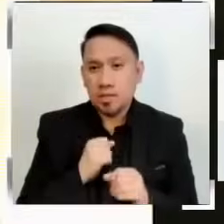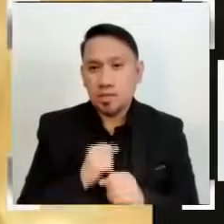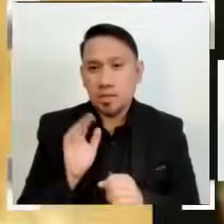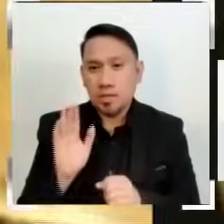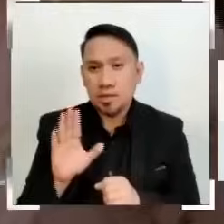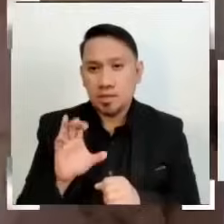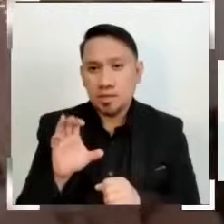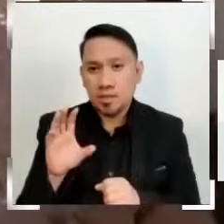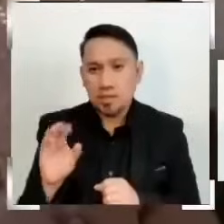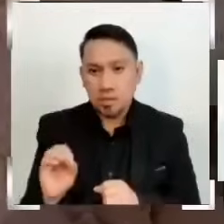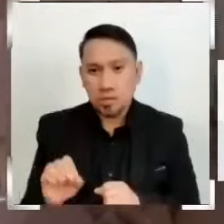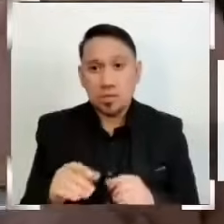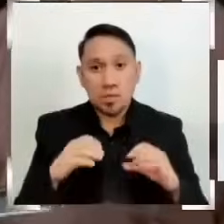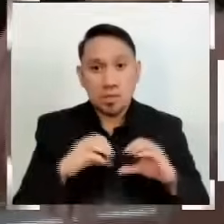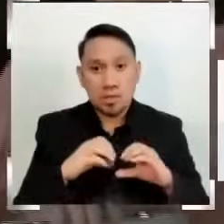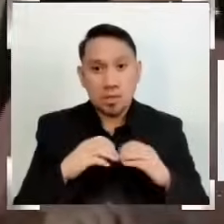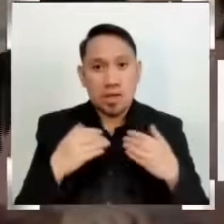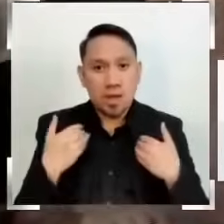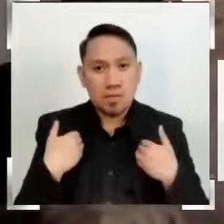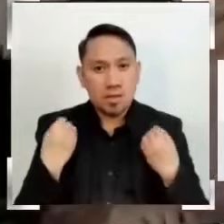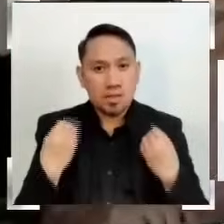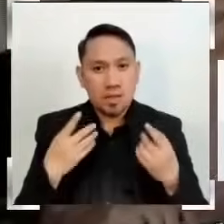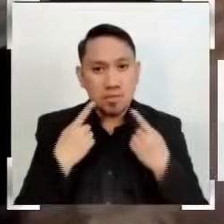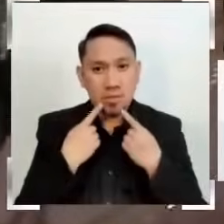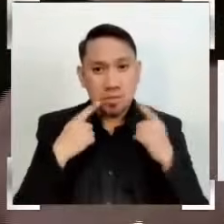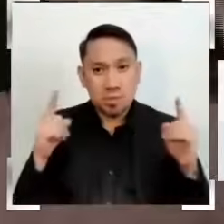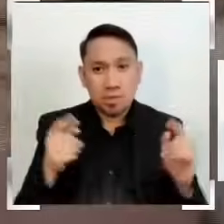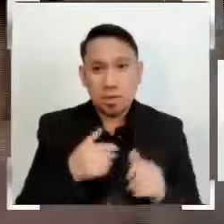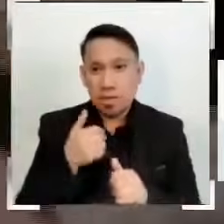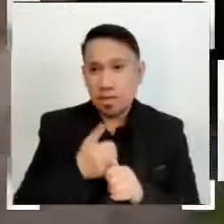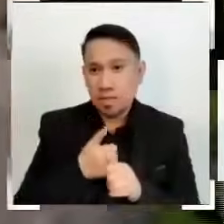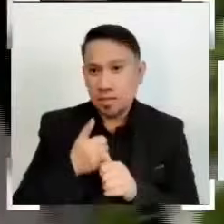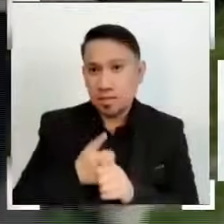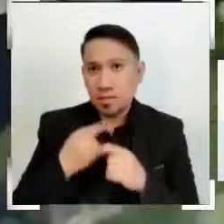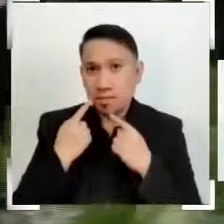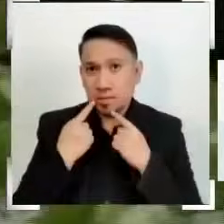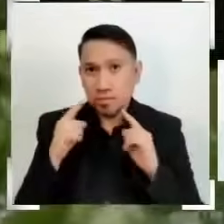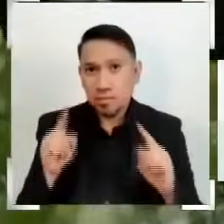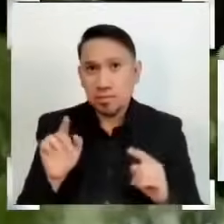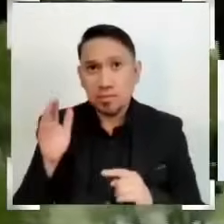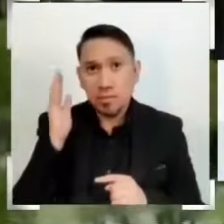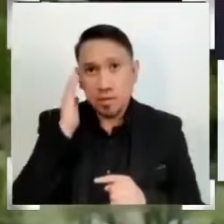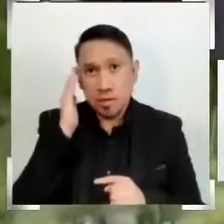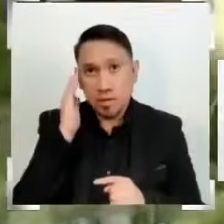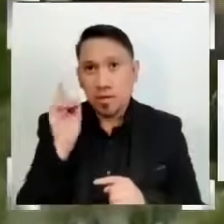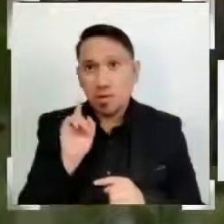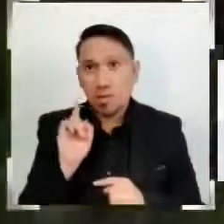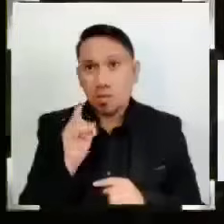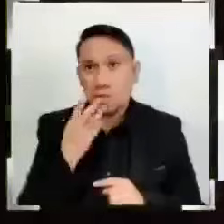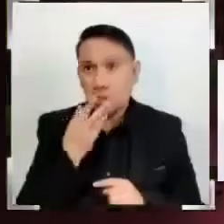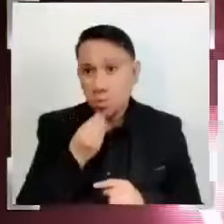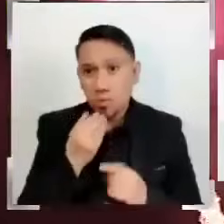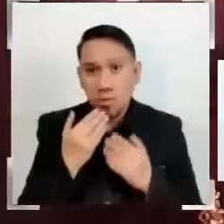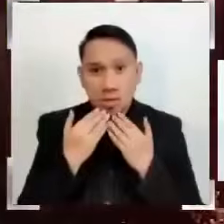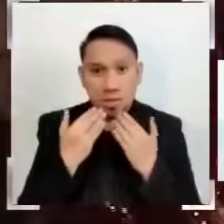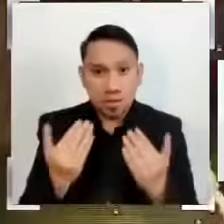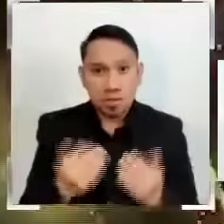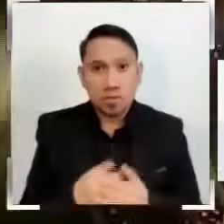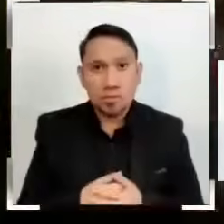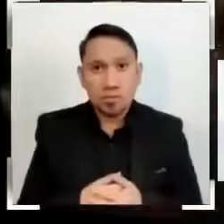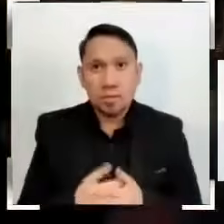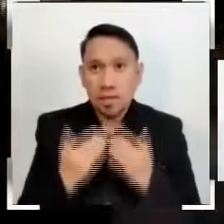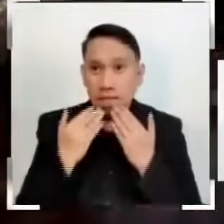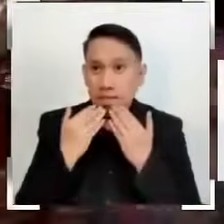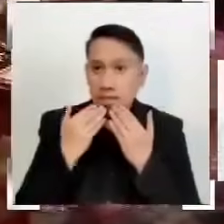ang GMA. At sa bawat tagumpay, alam ni FLG kung sino ang dapat na pasalamatan. Ang Diyos at ang